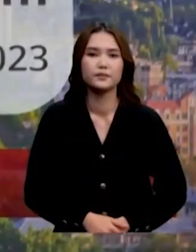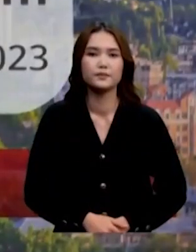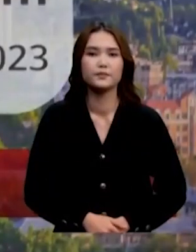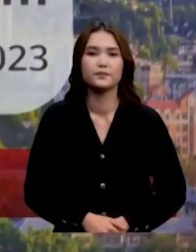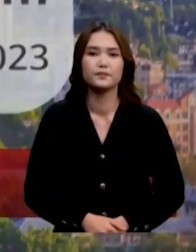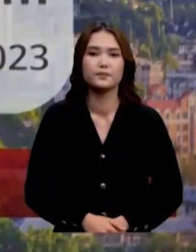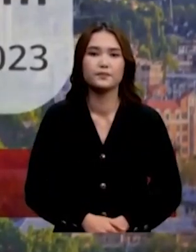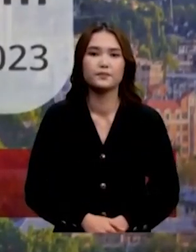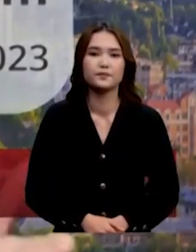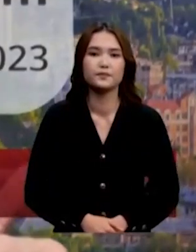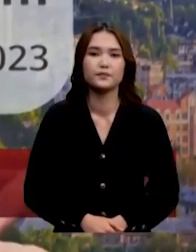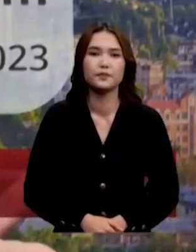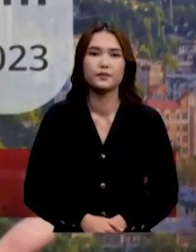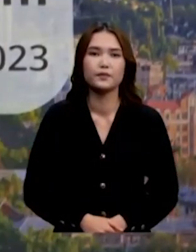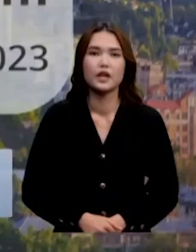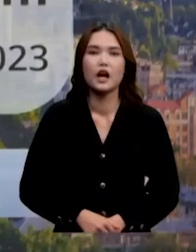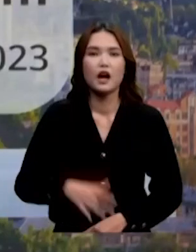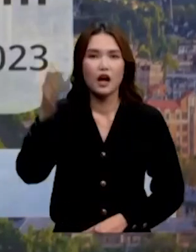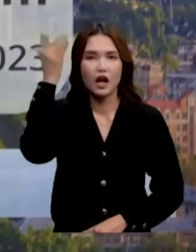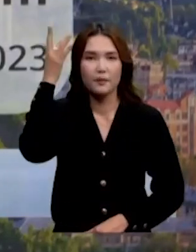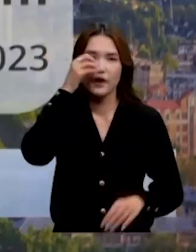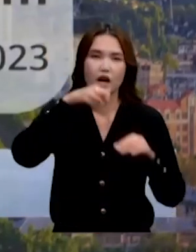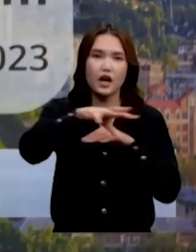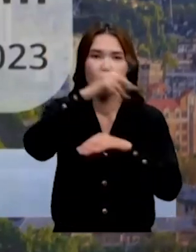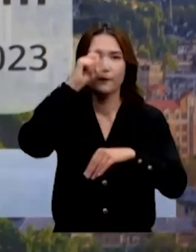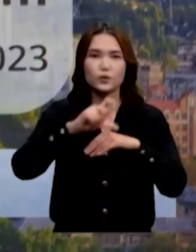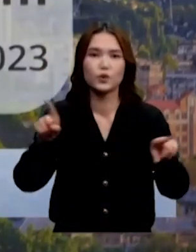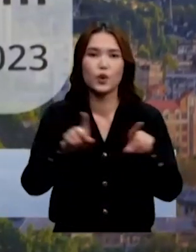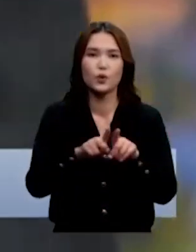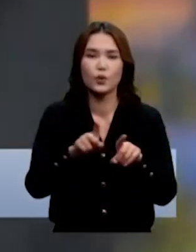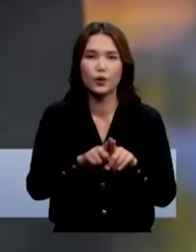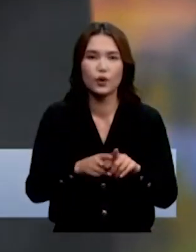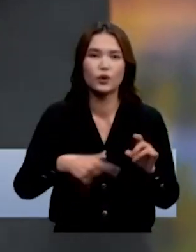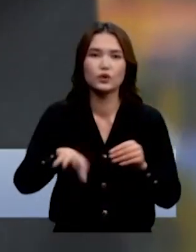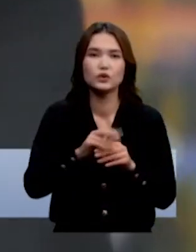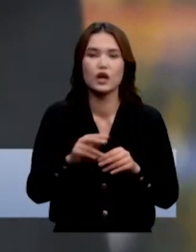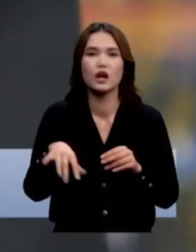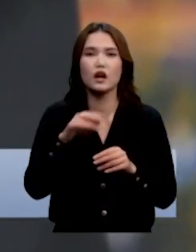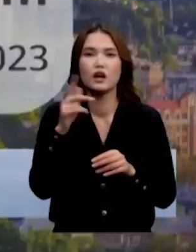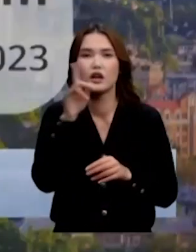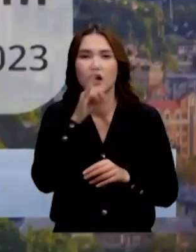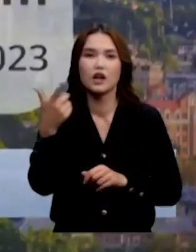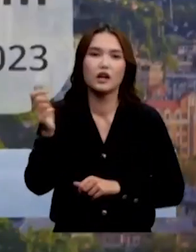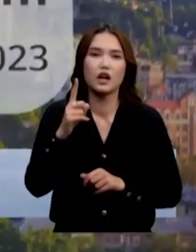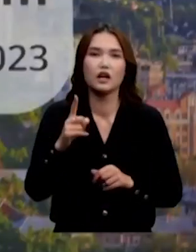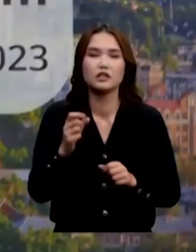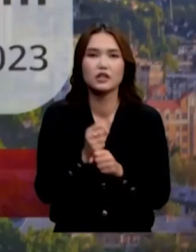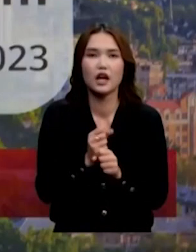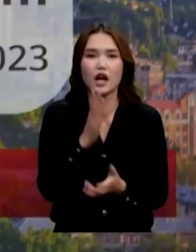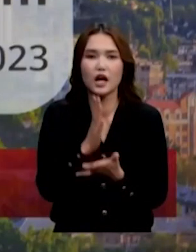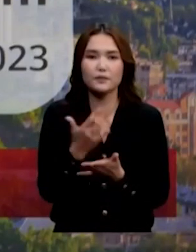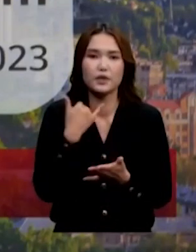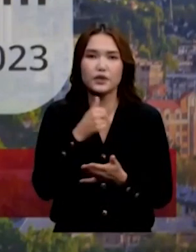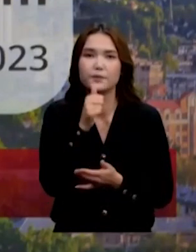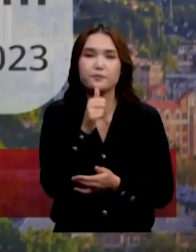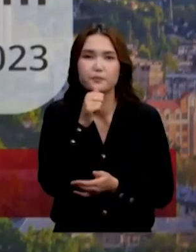incidents. Америка, Европа мен Түркия секілді елдер көмірге тәуелді болмай, көгілдір отынға көшіп жатыр. Біз солардың